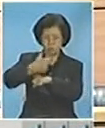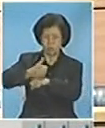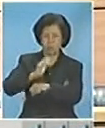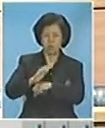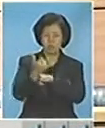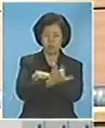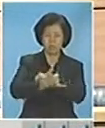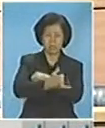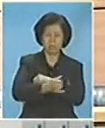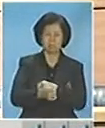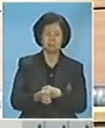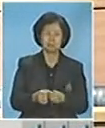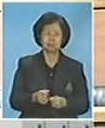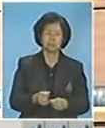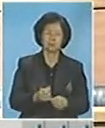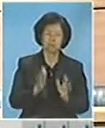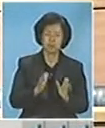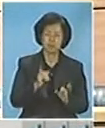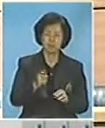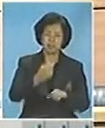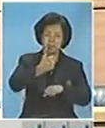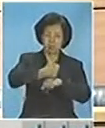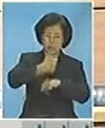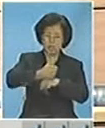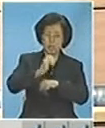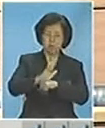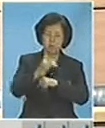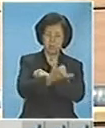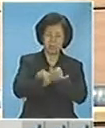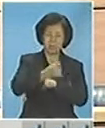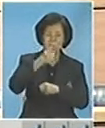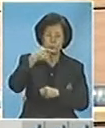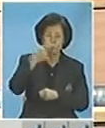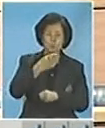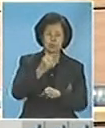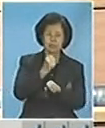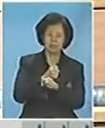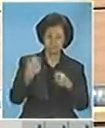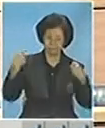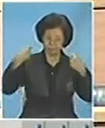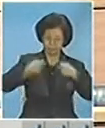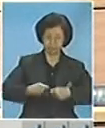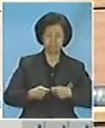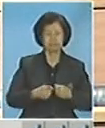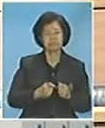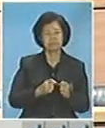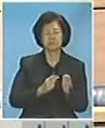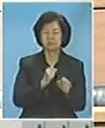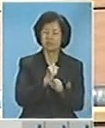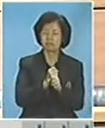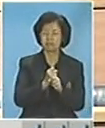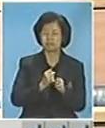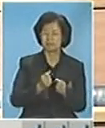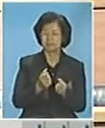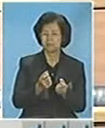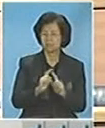เป็นผู้นำประเทศถ้าท่านพูดท่านทำท่านแต่งกายหรือท่านแสดงออกอย่างใดอย่างหนึ่งจะ